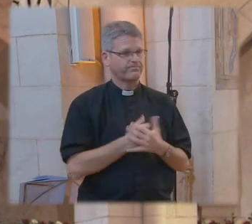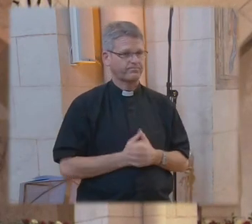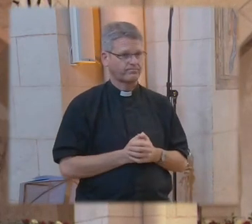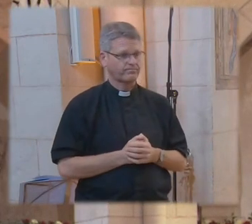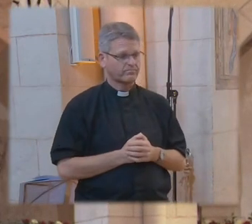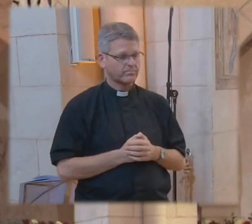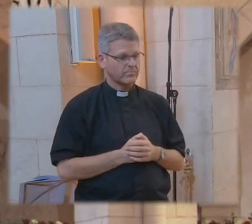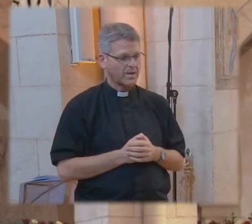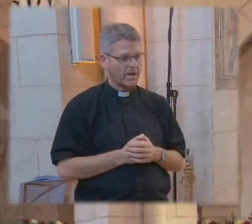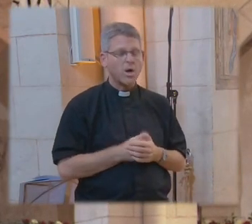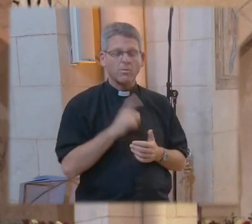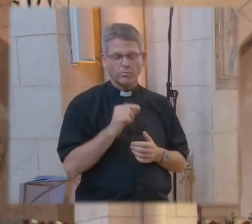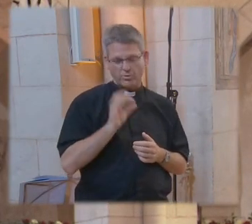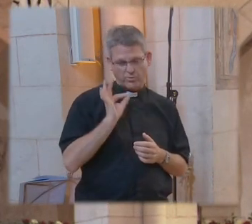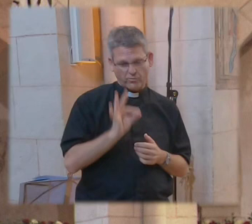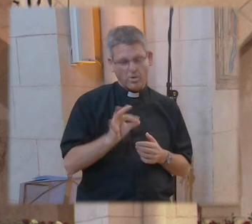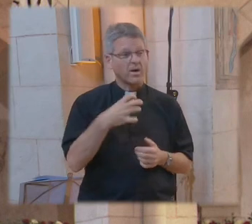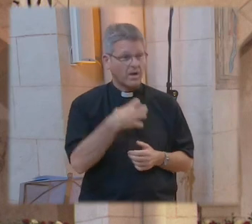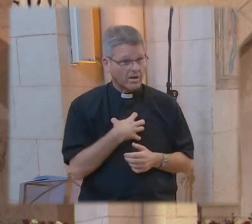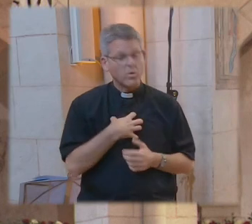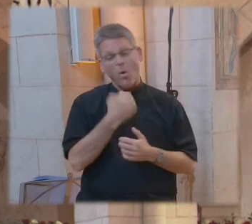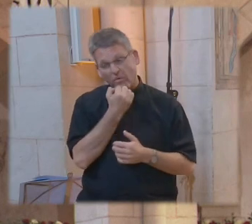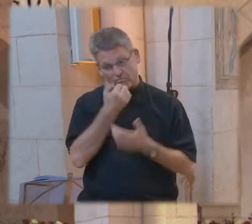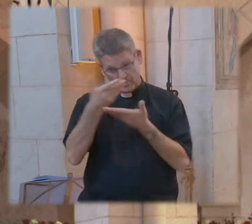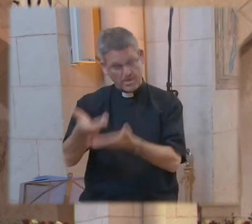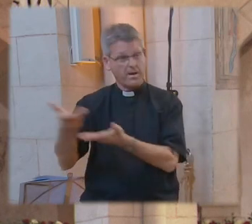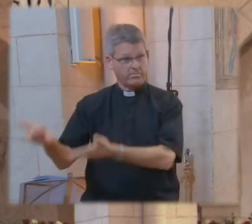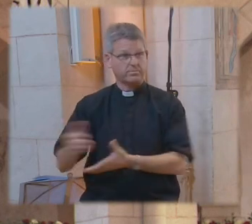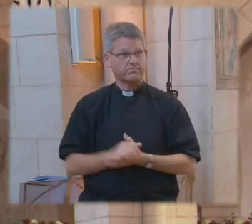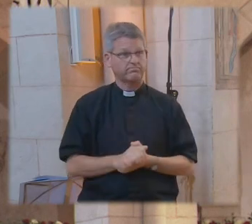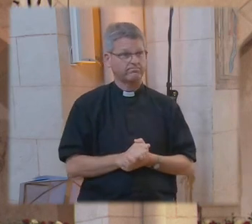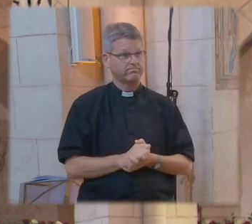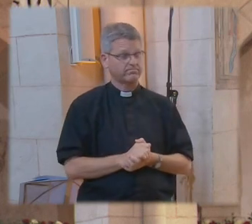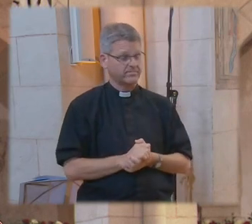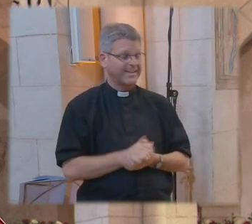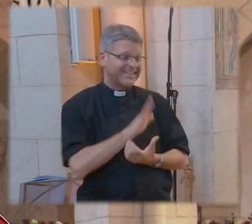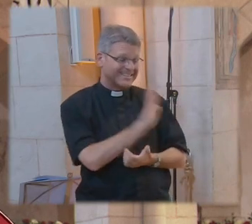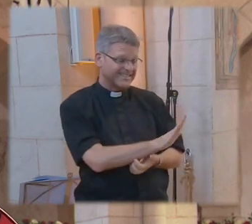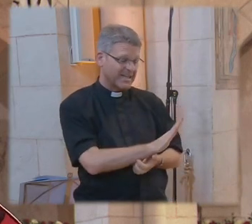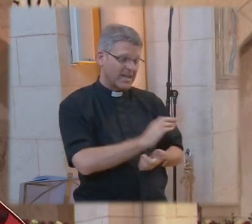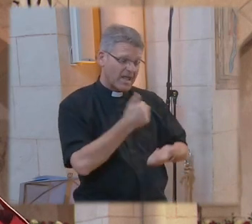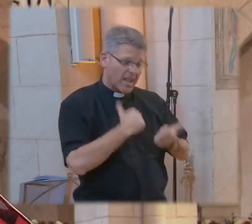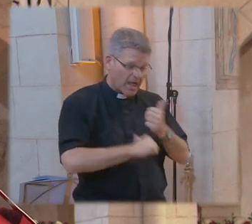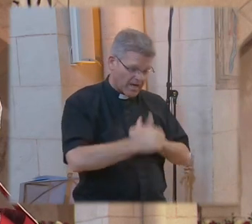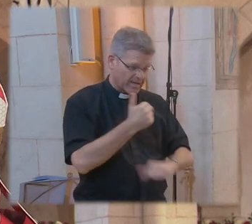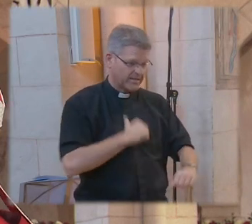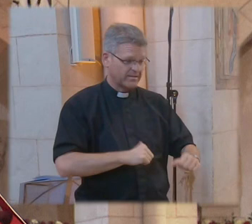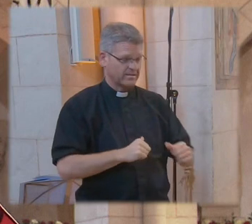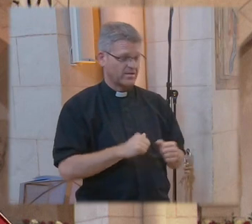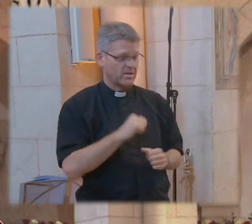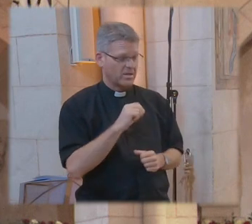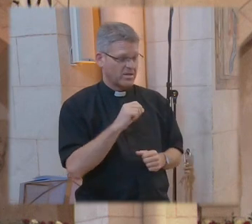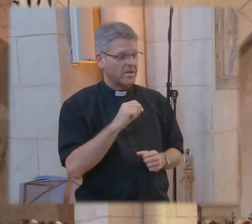ohne Hoffnung auf Überleben gegeben hat. Das Martyrium von Pater Henkes ist freilich nicht